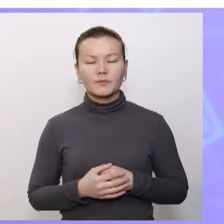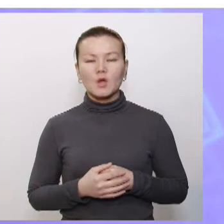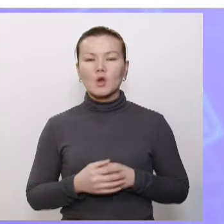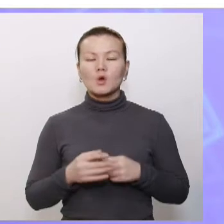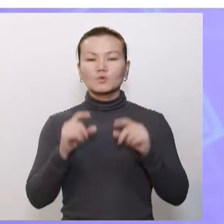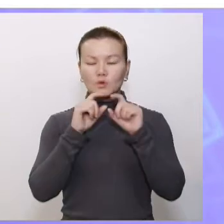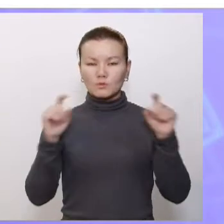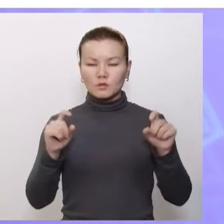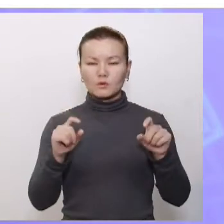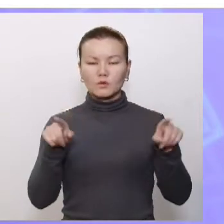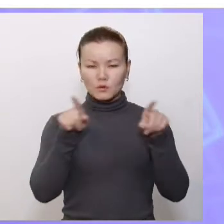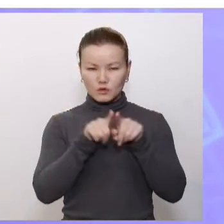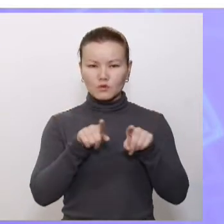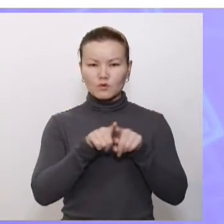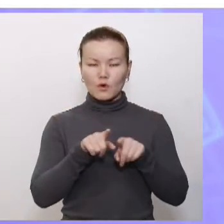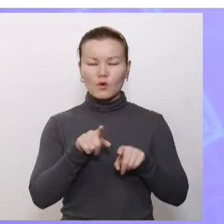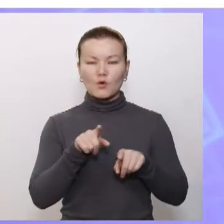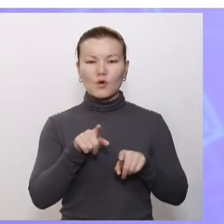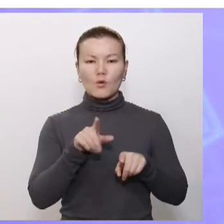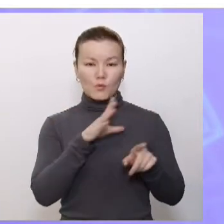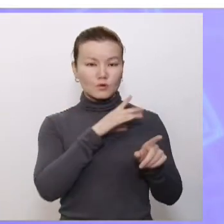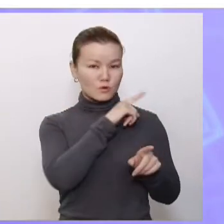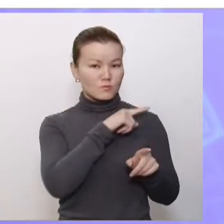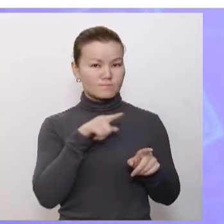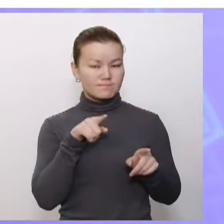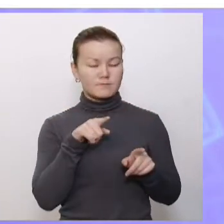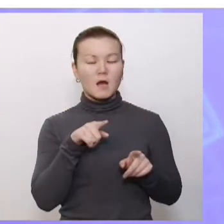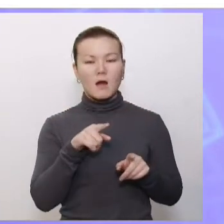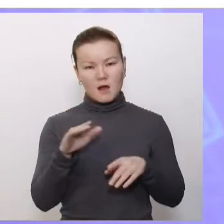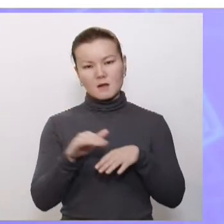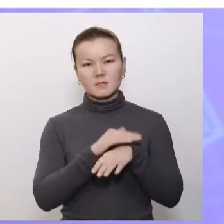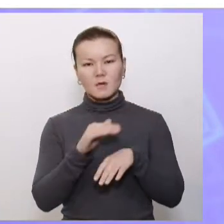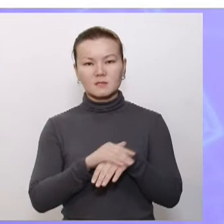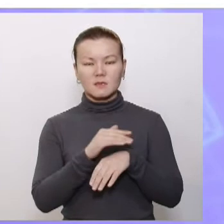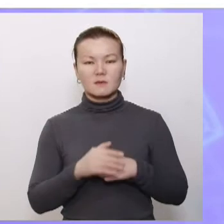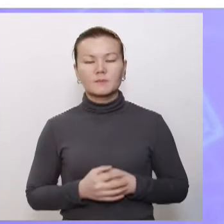Сүйлөмдөрүңөр ушундай болсо, анда азаматсыңар.